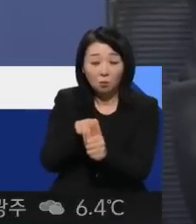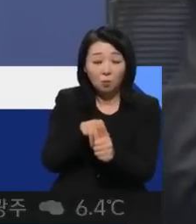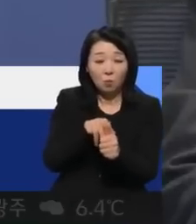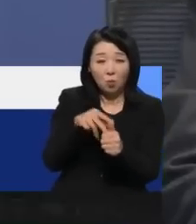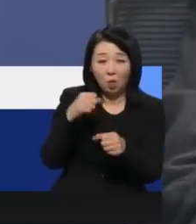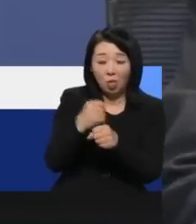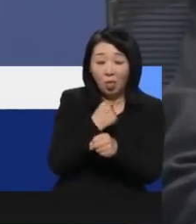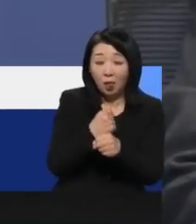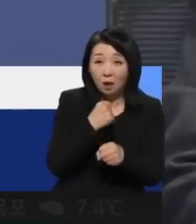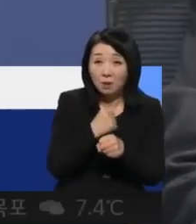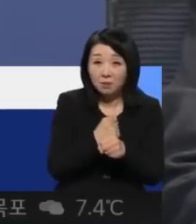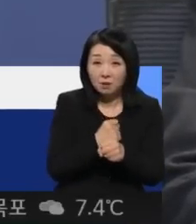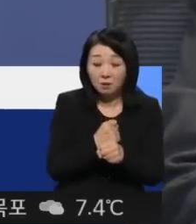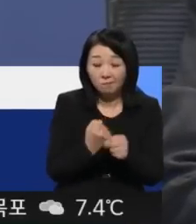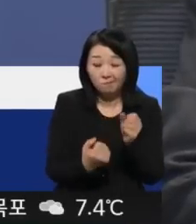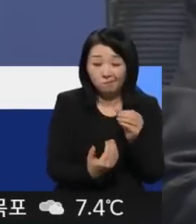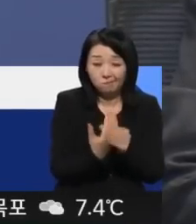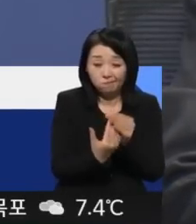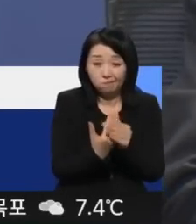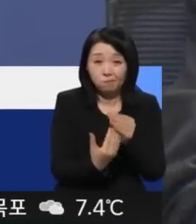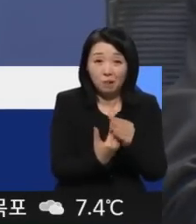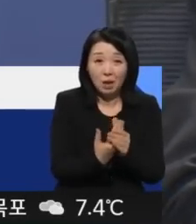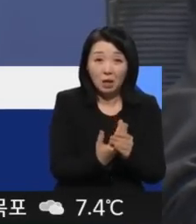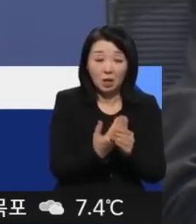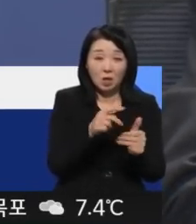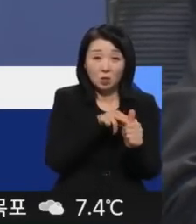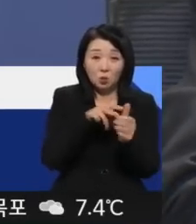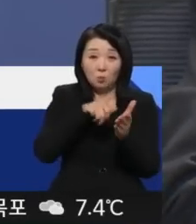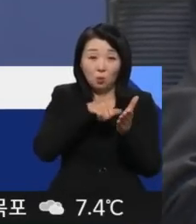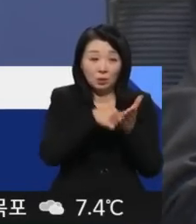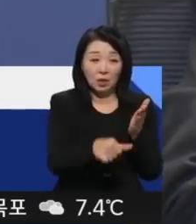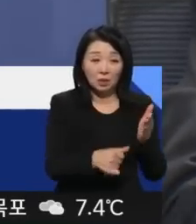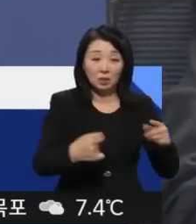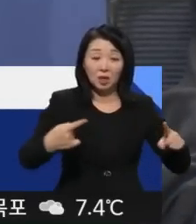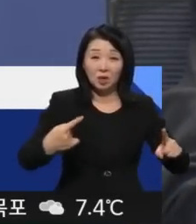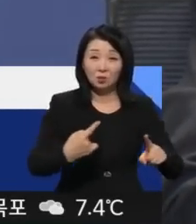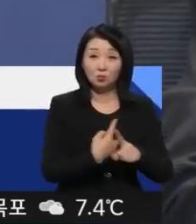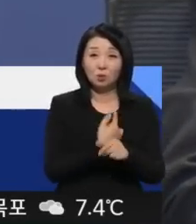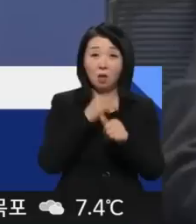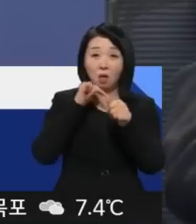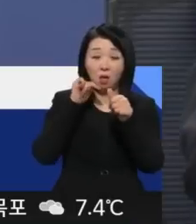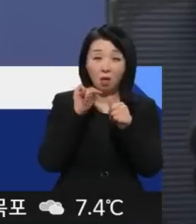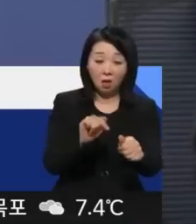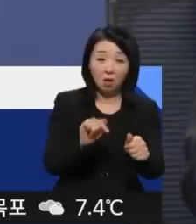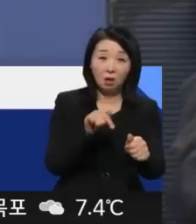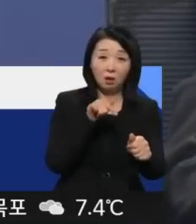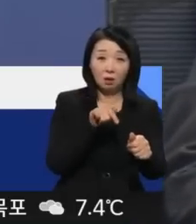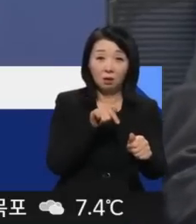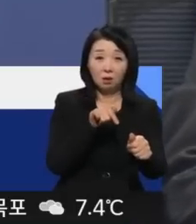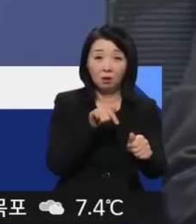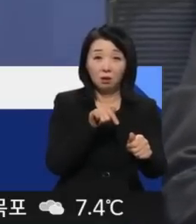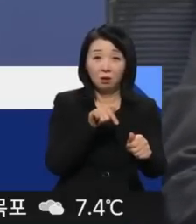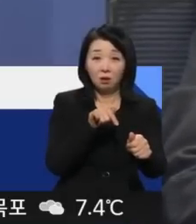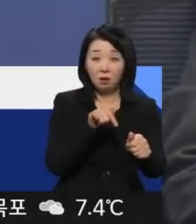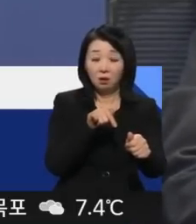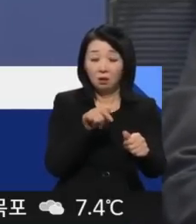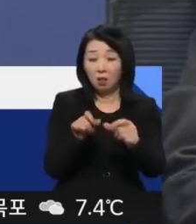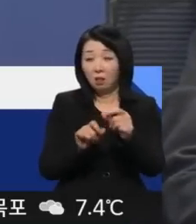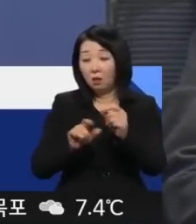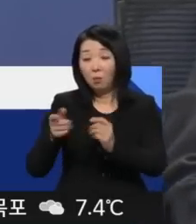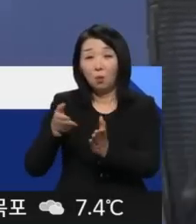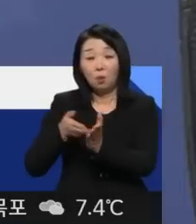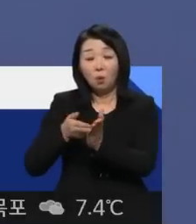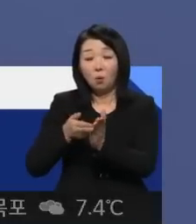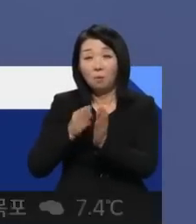기관에 정보를 삭제하거나 수정하라는 지시를 했다는 일부 언론의